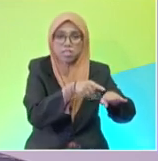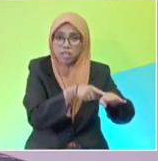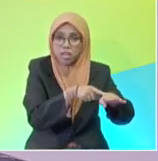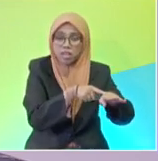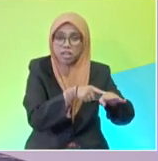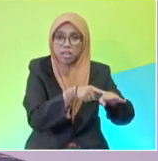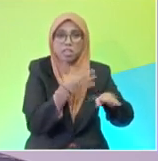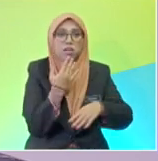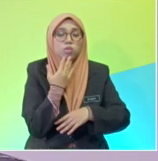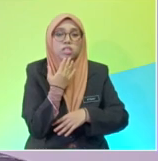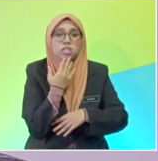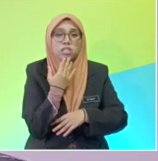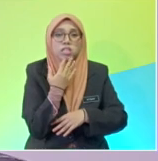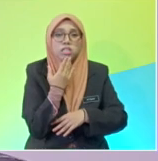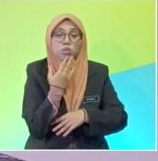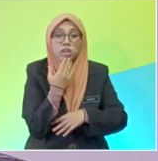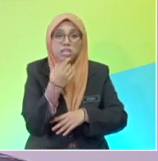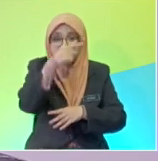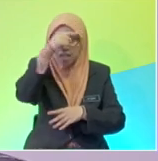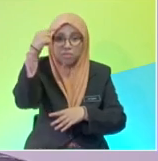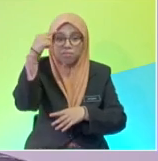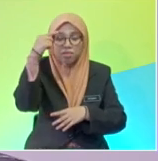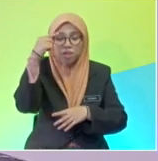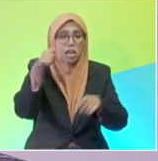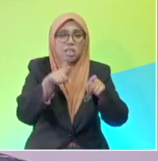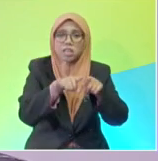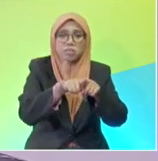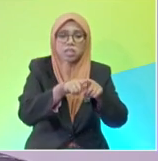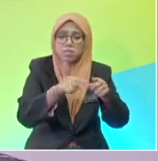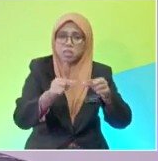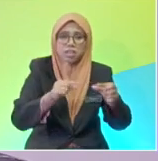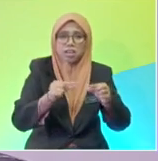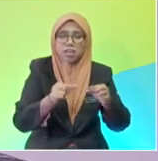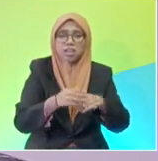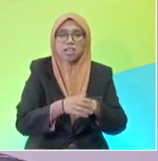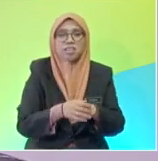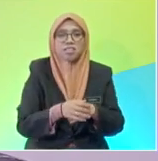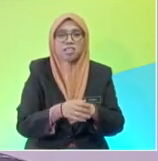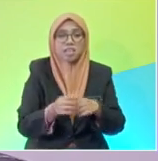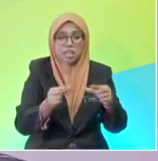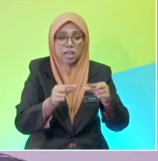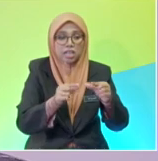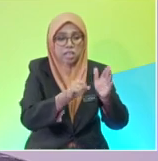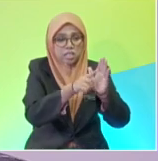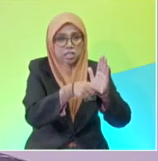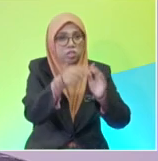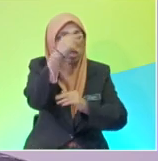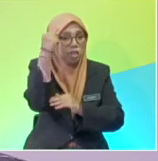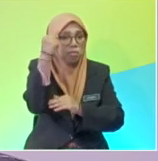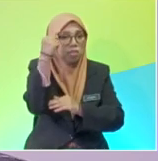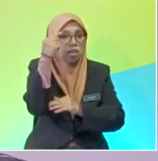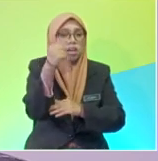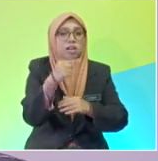yang warna warna hitam pun dia akan bergerak juga. Kita gerakkan warna hitam, maknanya yang merah pun akan bergerak